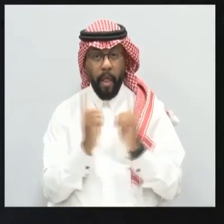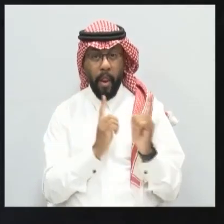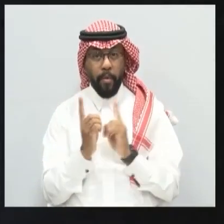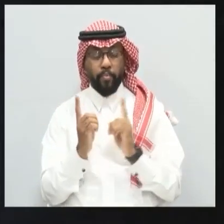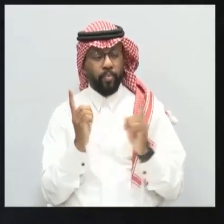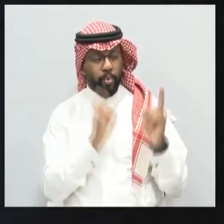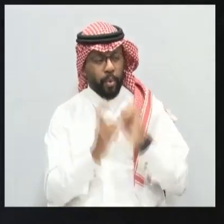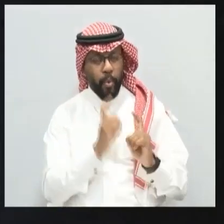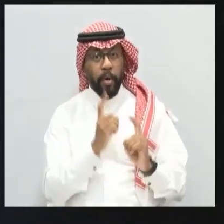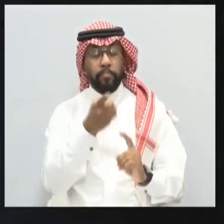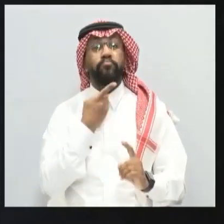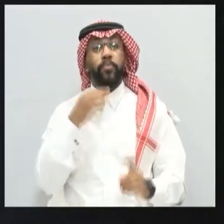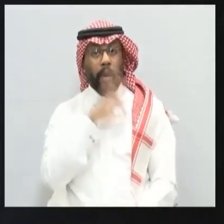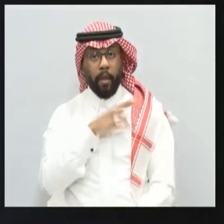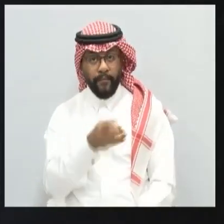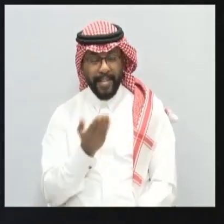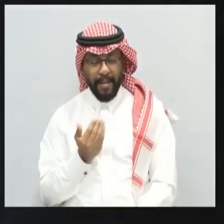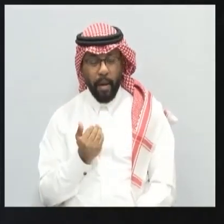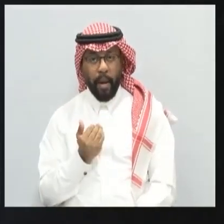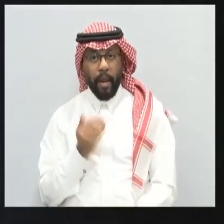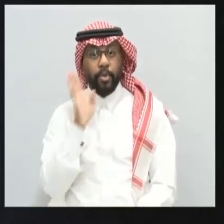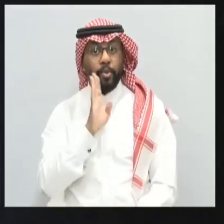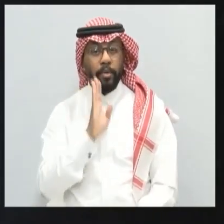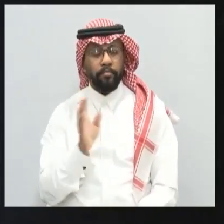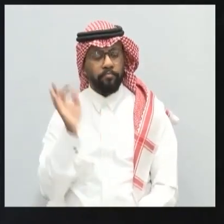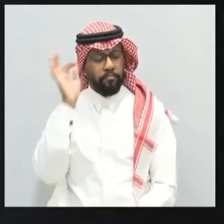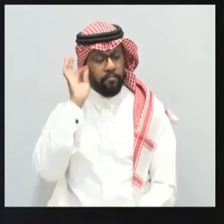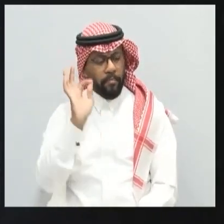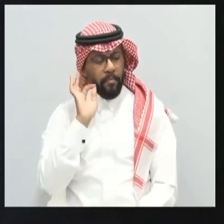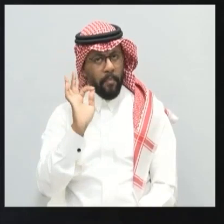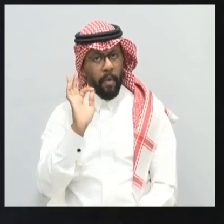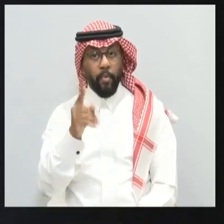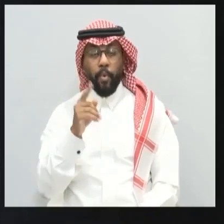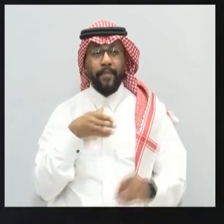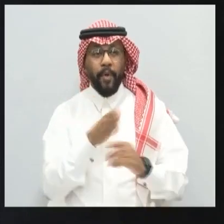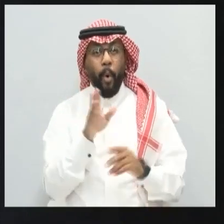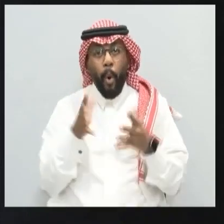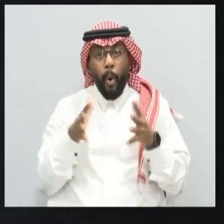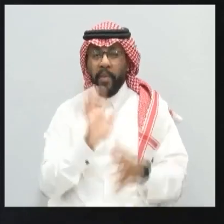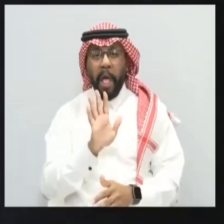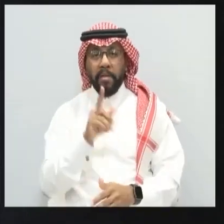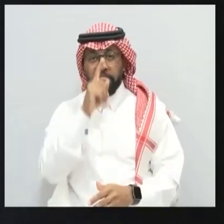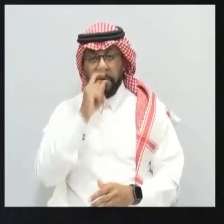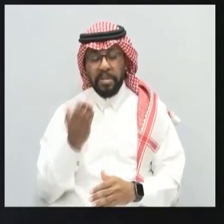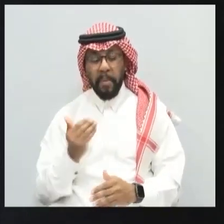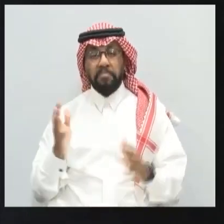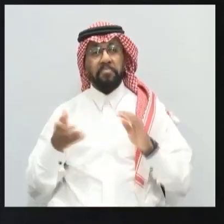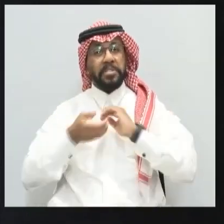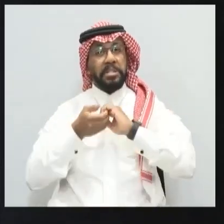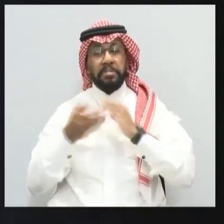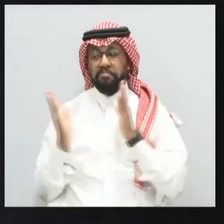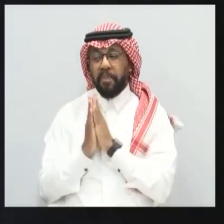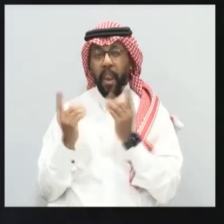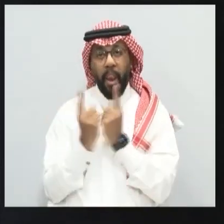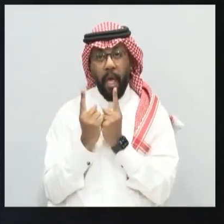شخصيه تستفيد من ذلك انك اولا ستكسر حاجز الخوف والرهبه من